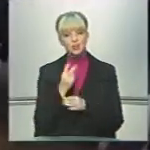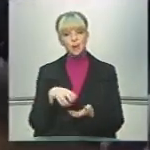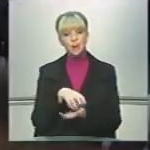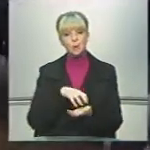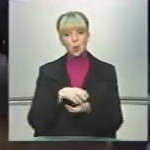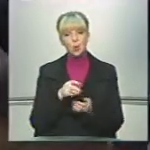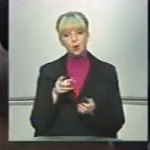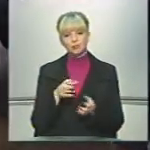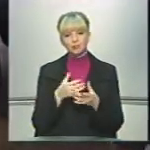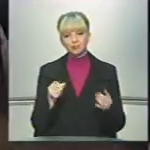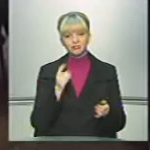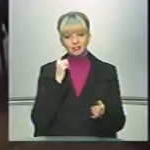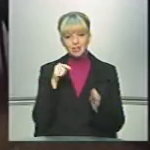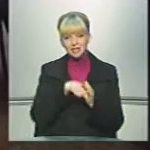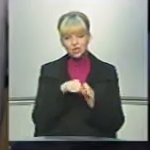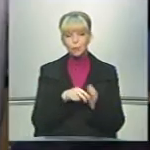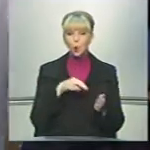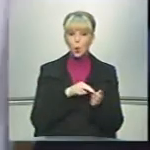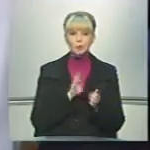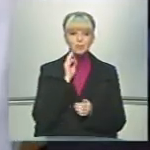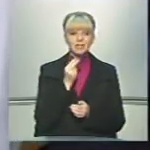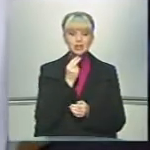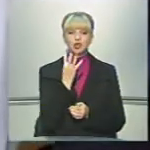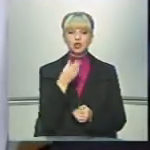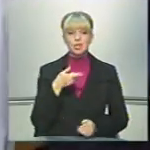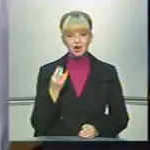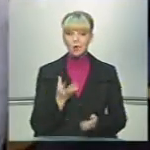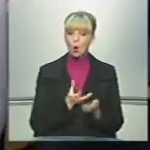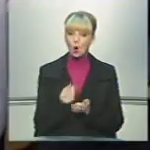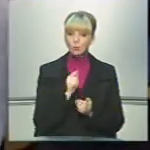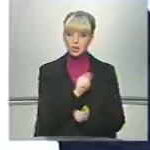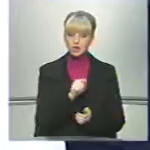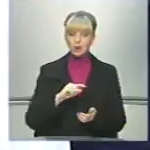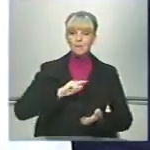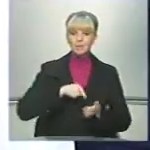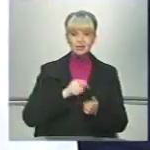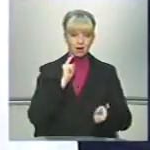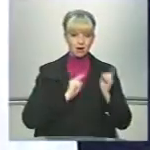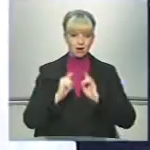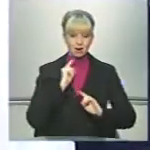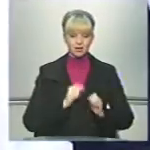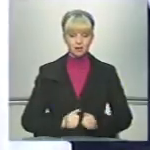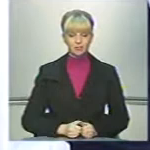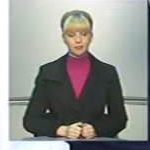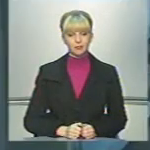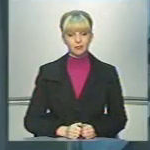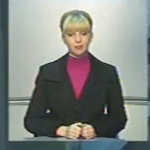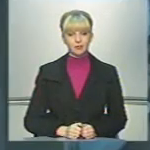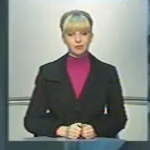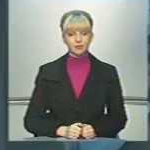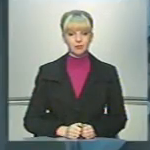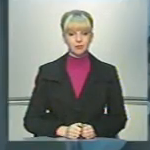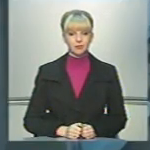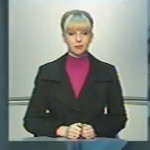з начинками. Коштуватиме сніданок 4 гривні. Оплачуватиме їх міська рада. Марія Захарук, Богдан